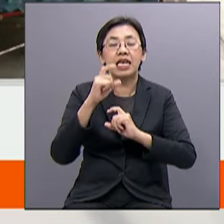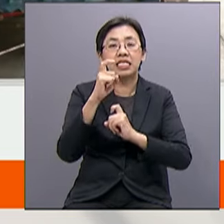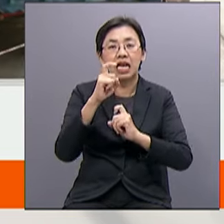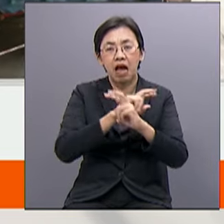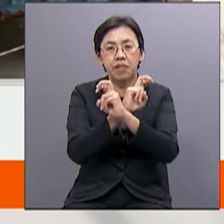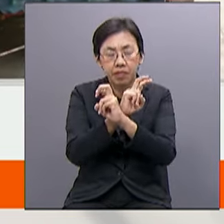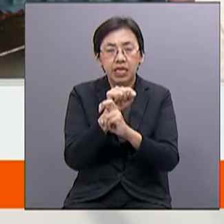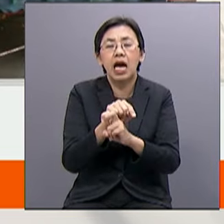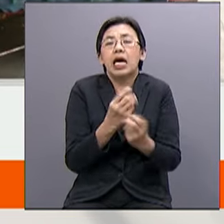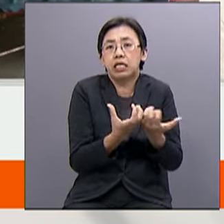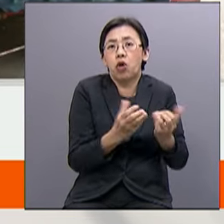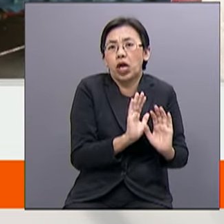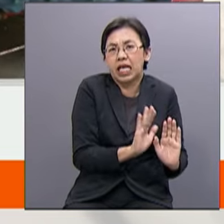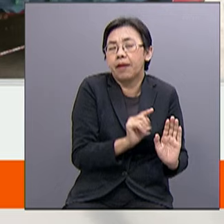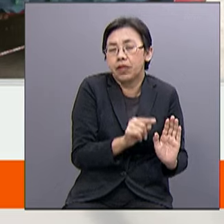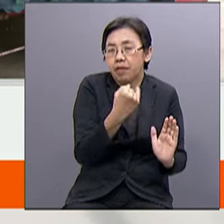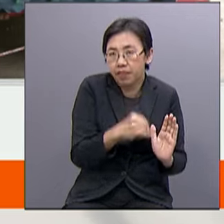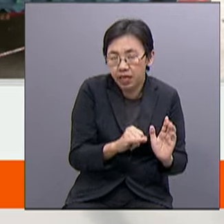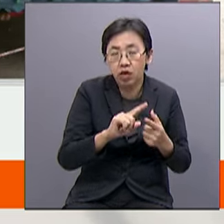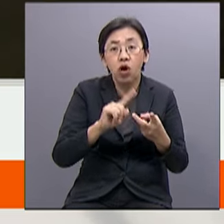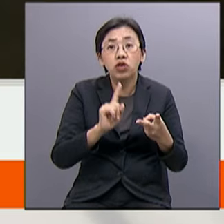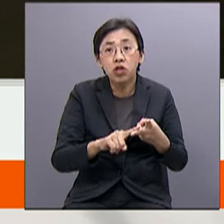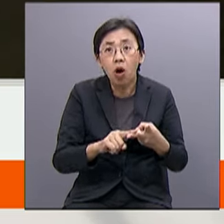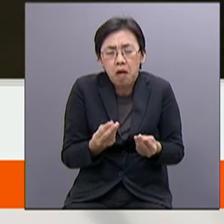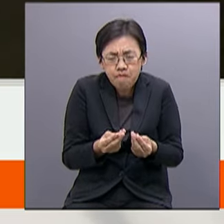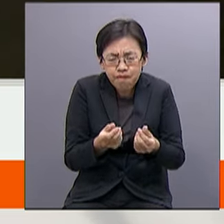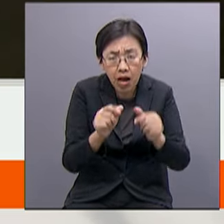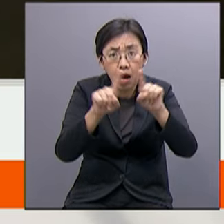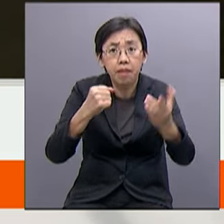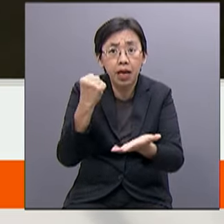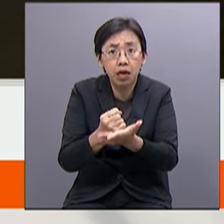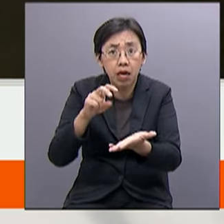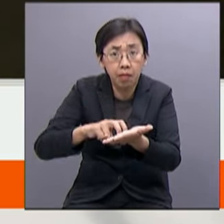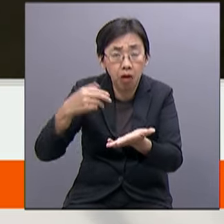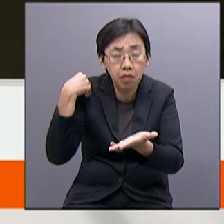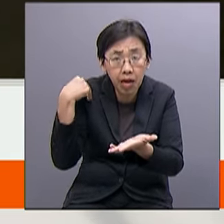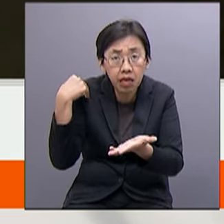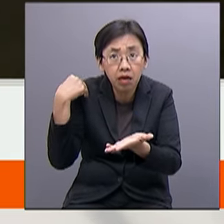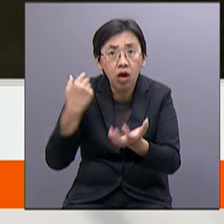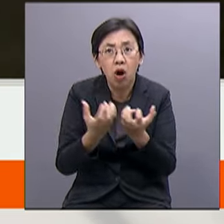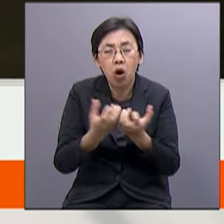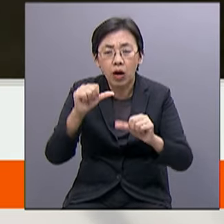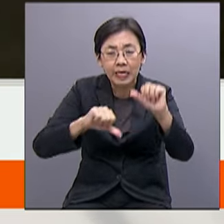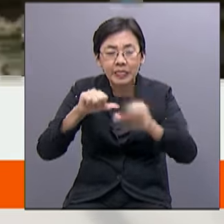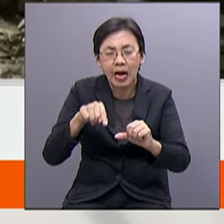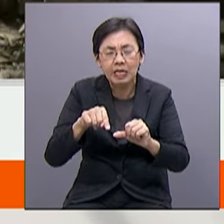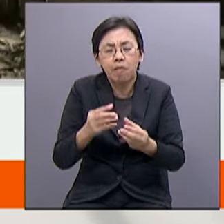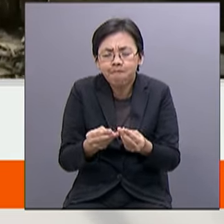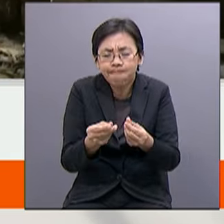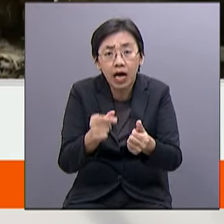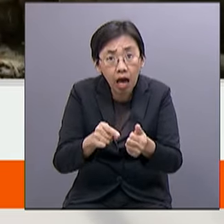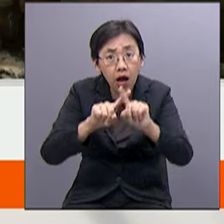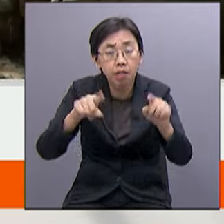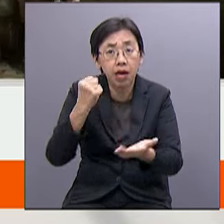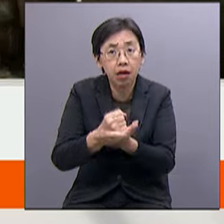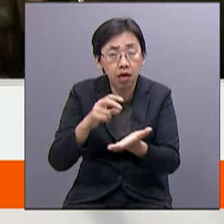ตถุอันตรายครับเรื่องการกำจัดมีใบอนุญาตไหมคุณมีใบอนุญาตในการกำจัดของเสียอันตรายพวกนี้ไหมเรื่องของ